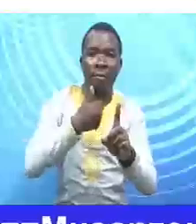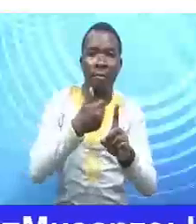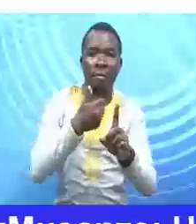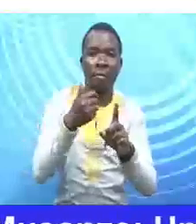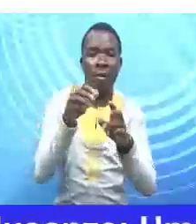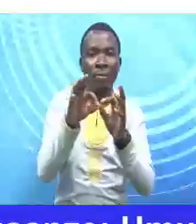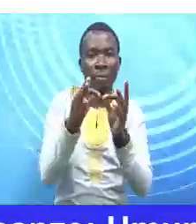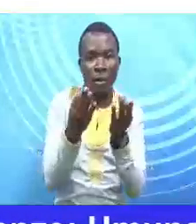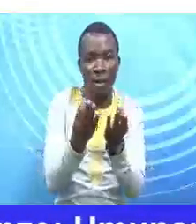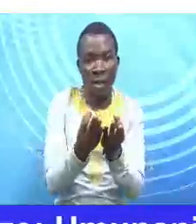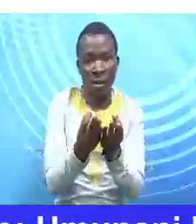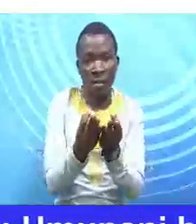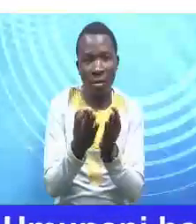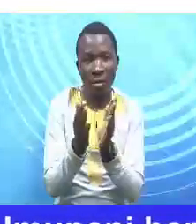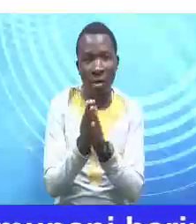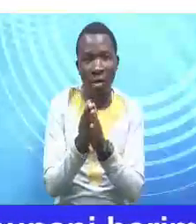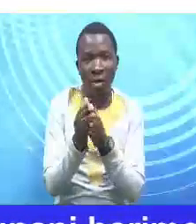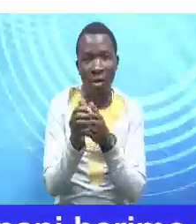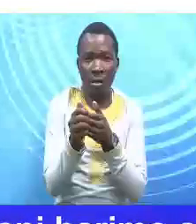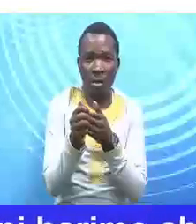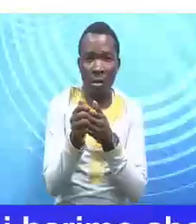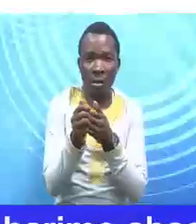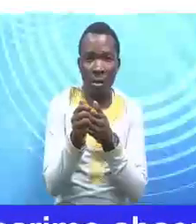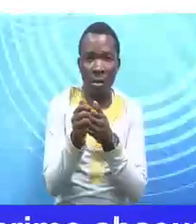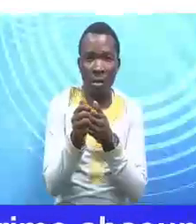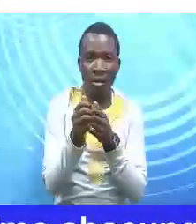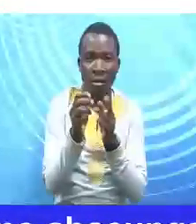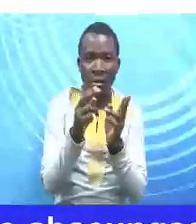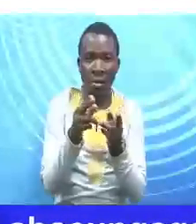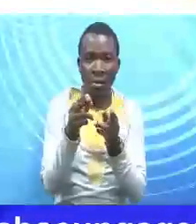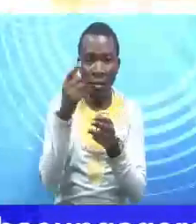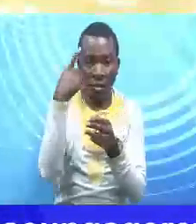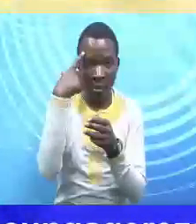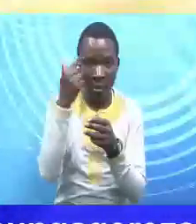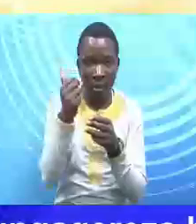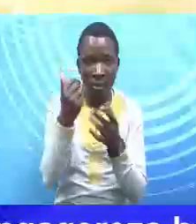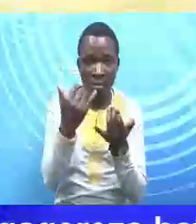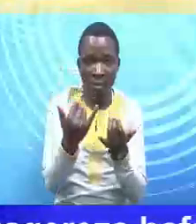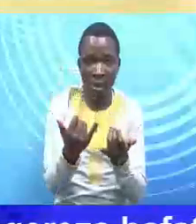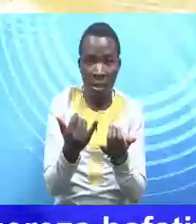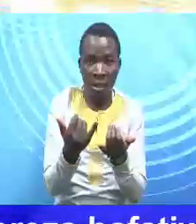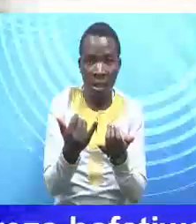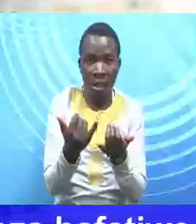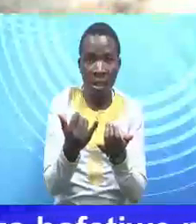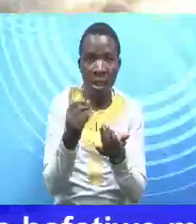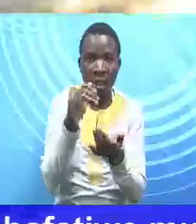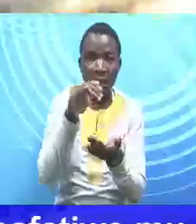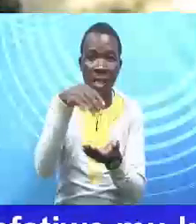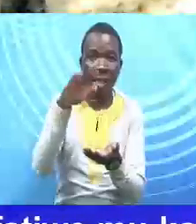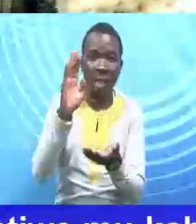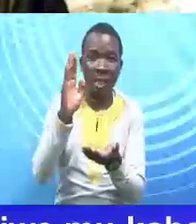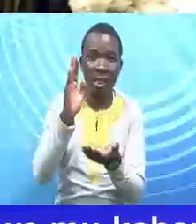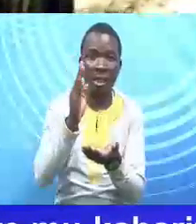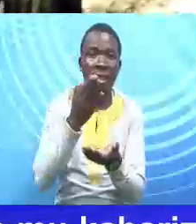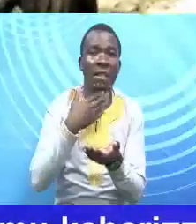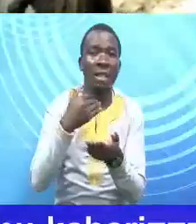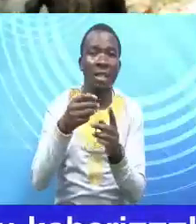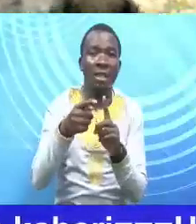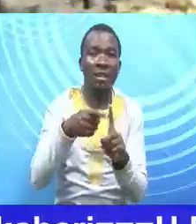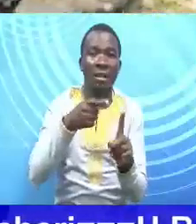umuryango ndetse n'ubuyobozi twari tubizi kubera afite uburwayi bwo mu mugongo. Rero ni kenshi yashatse kwiyahura